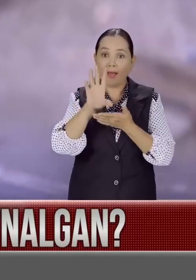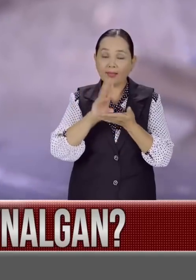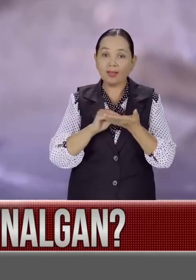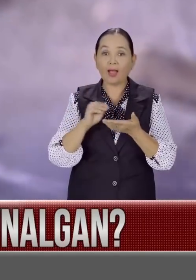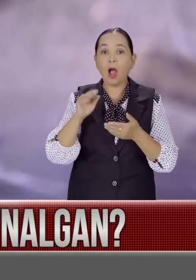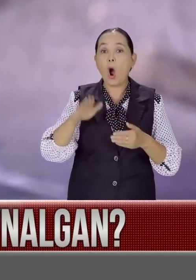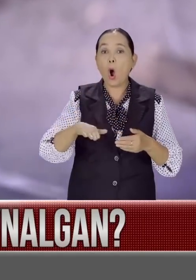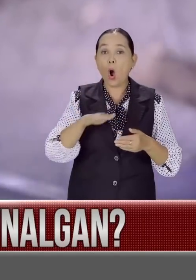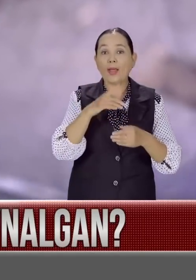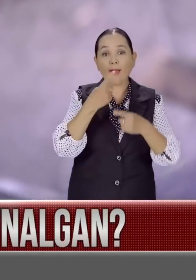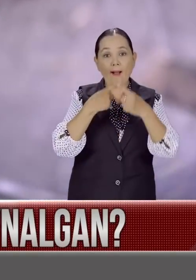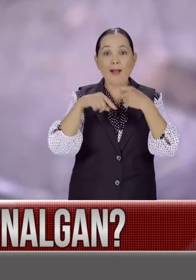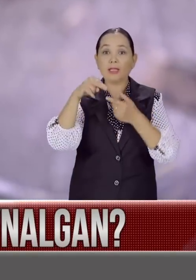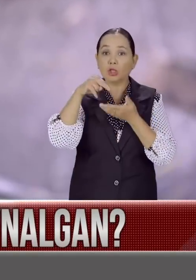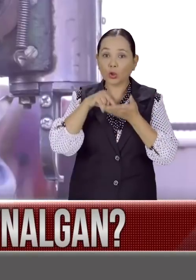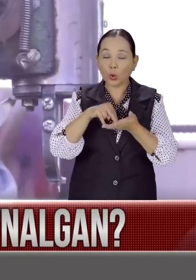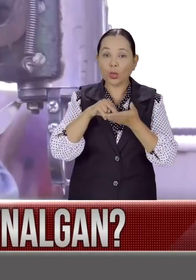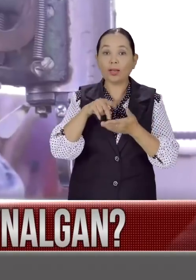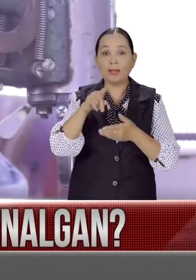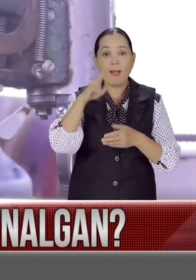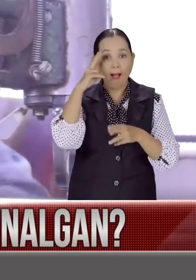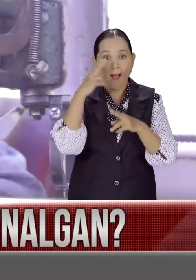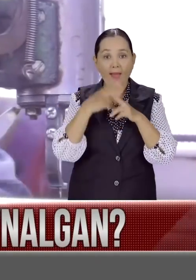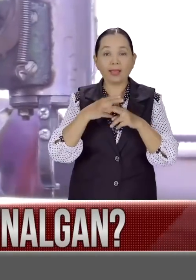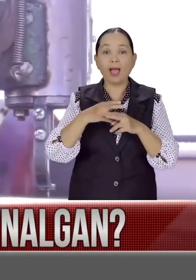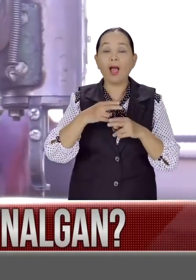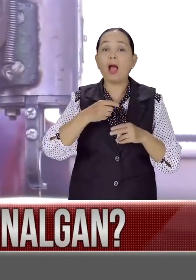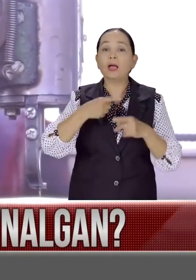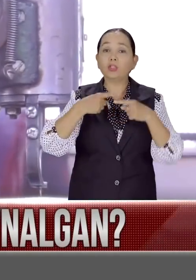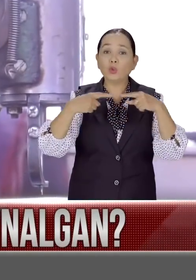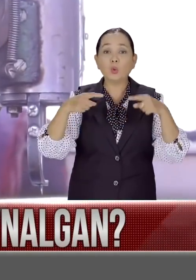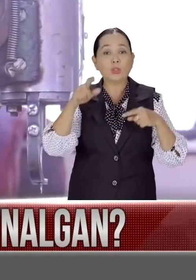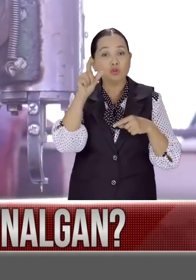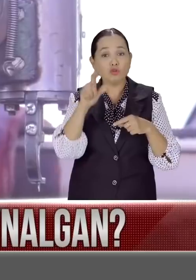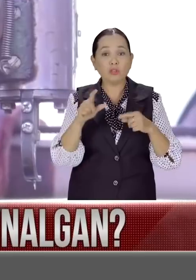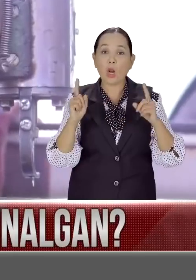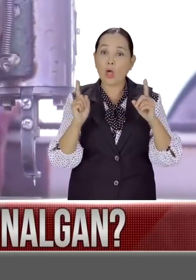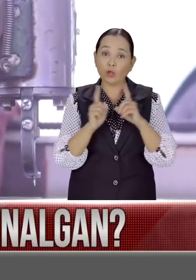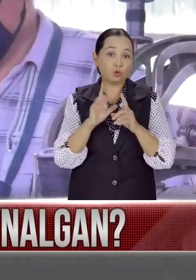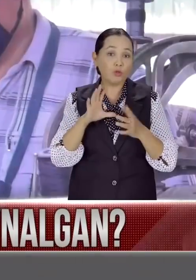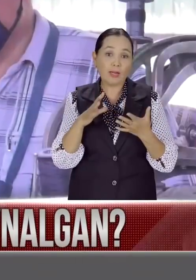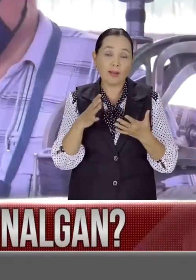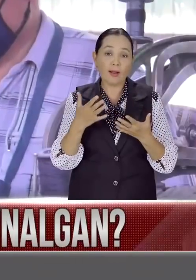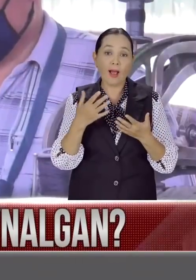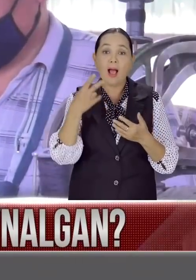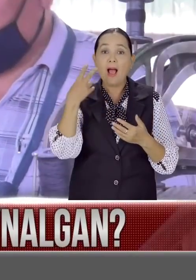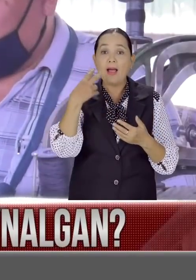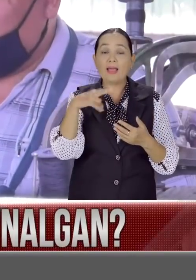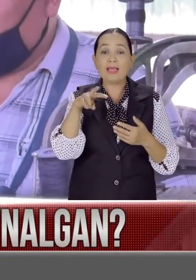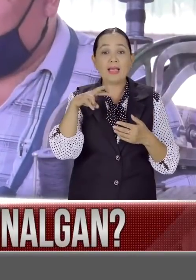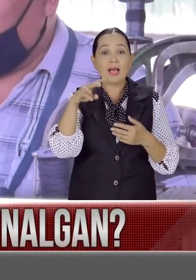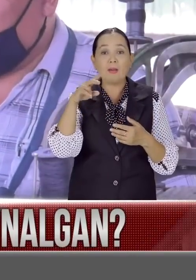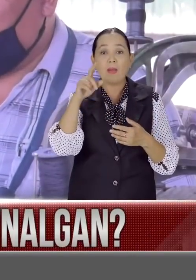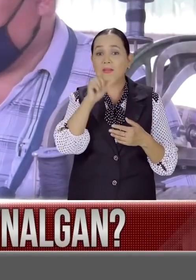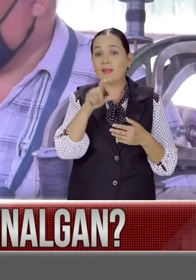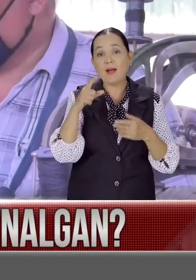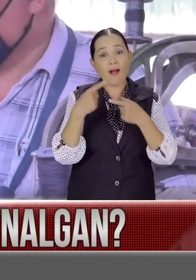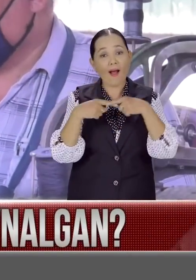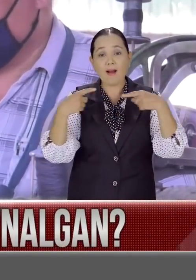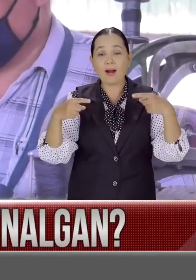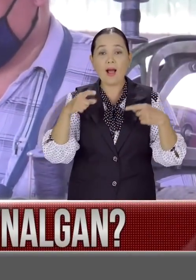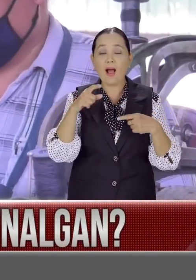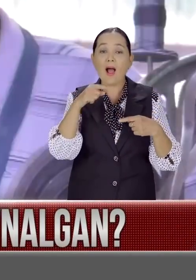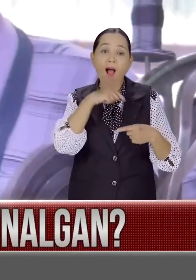Ukasi sabab oyoqqa qayta tura olgan kosib aka kun davomida turlicha insonlar bilan yuzlashadi. 20 xil xarakterga ega-da endi